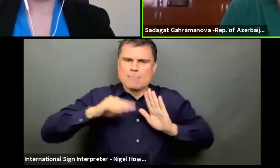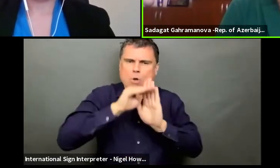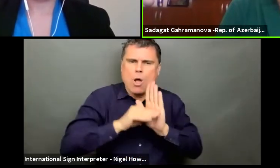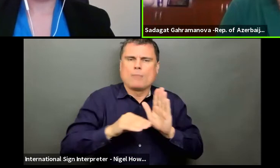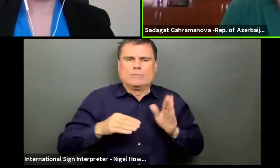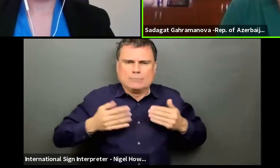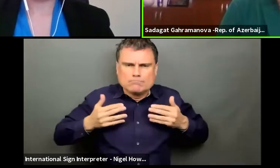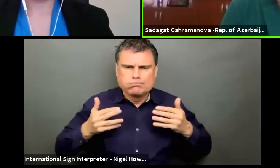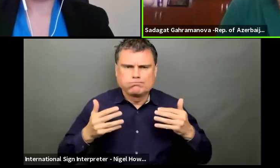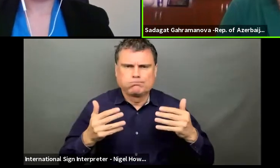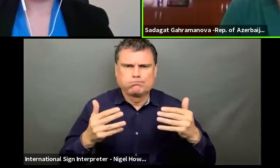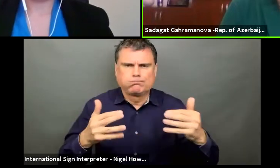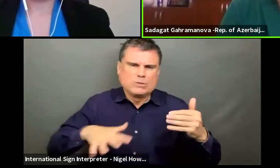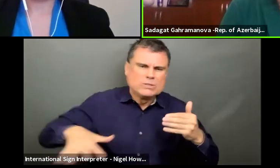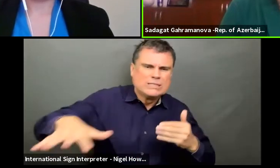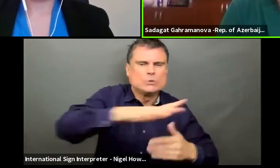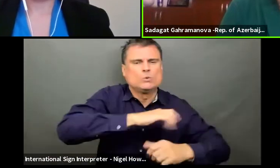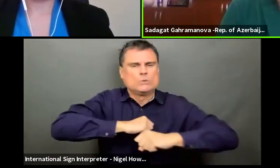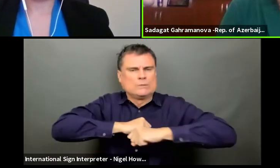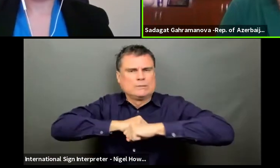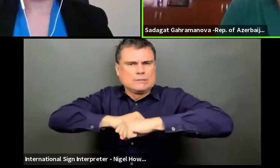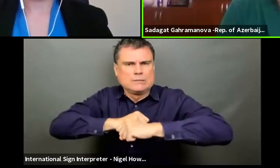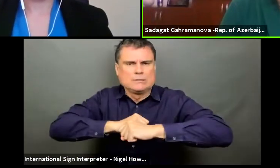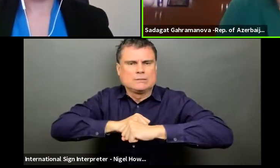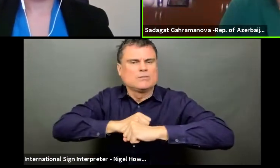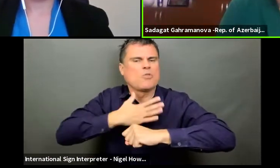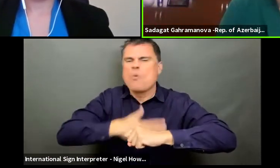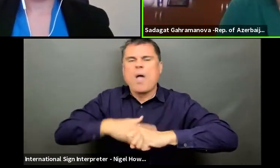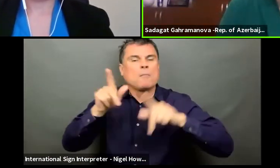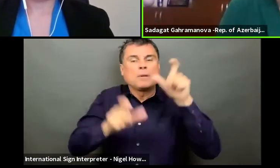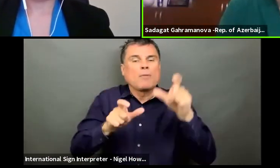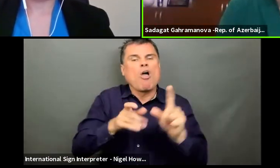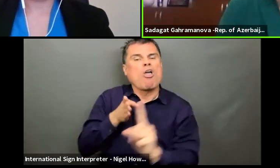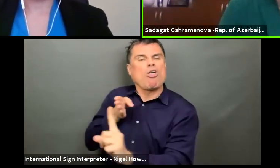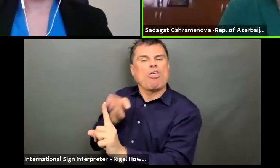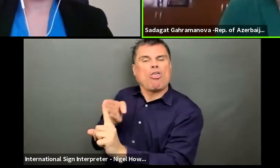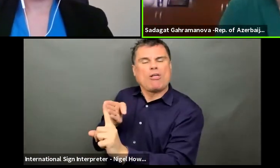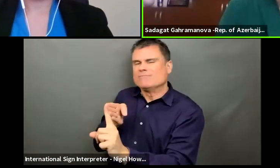мероприятий и мониторинга по решению проблемы